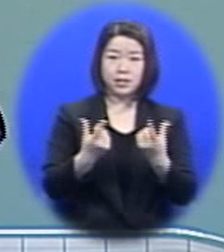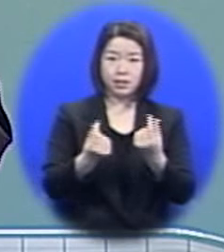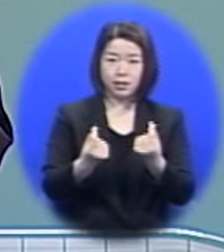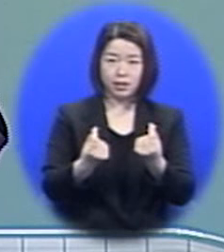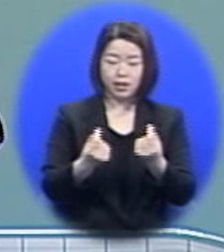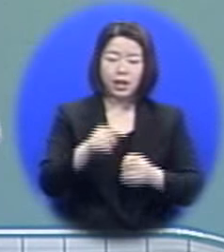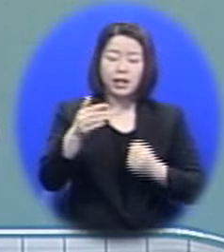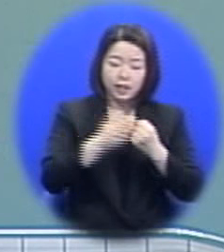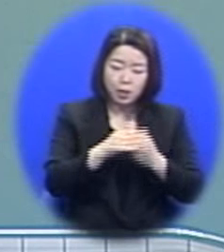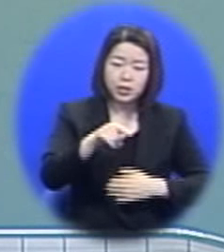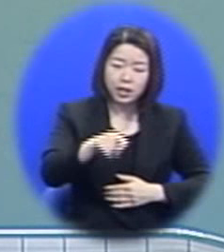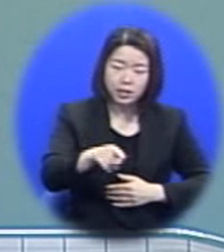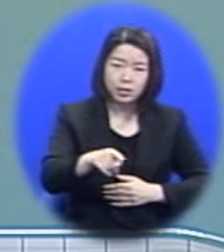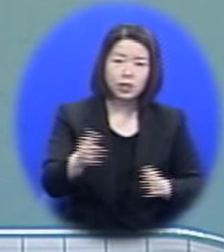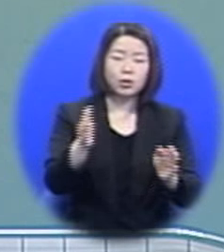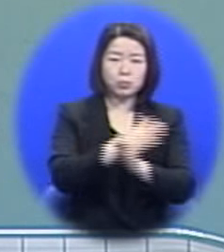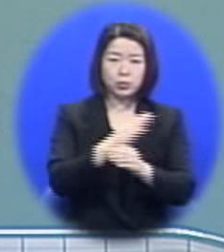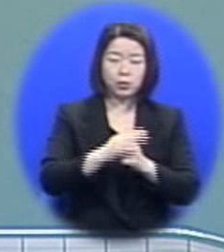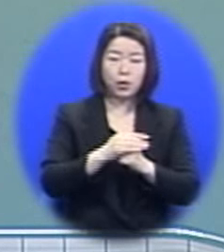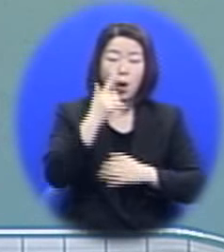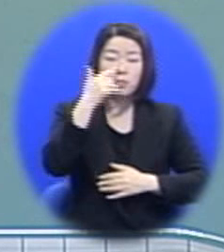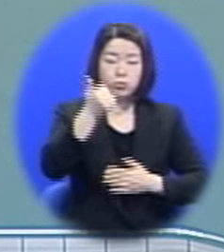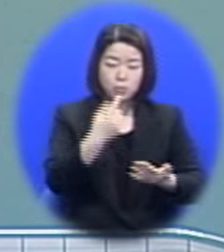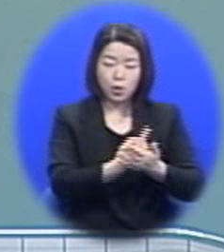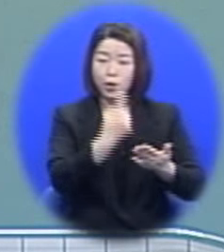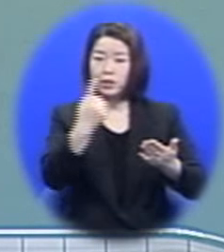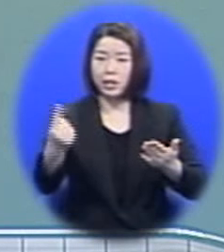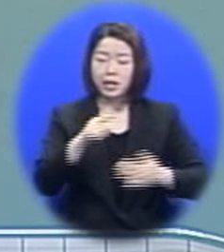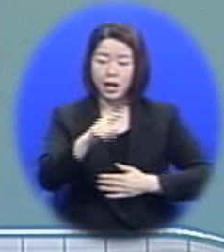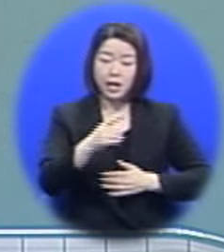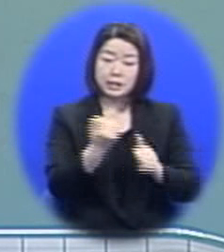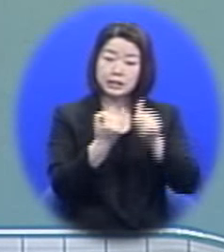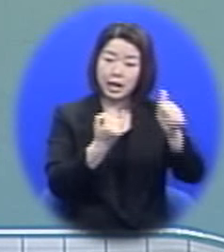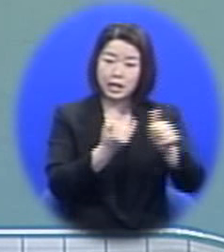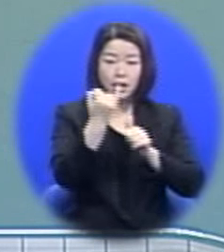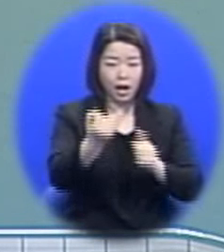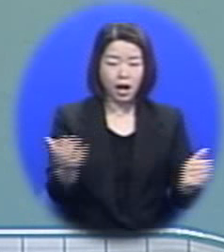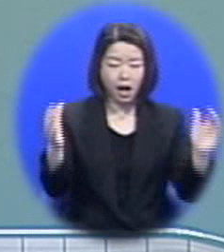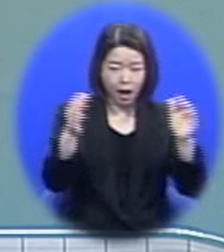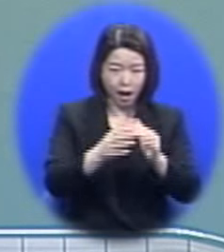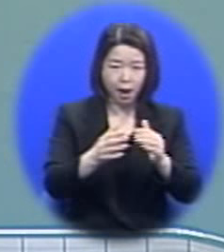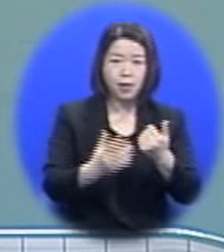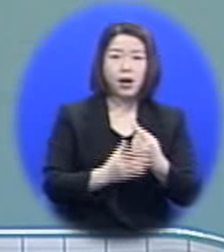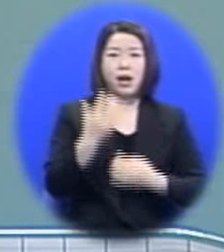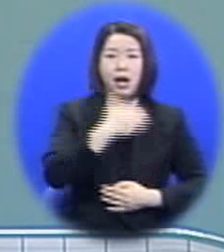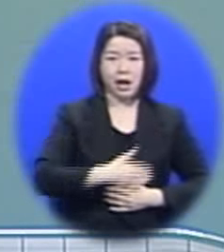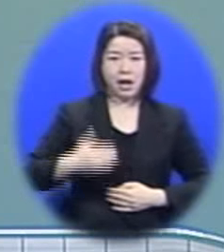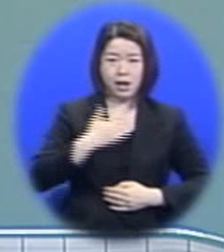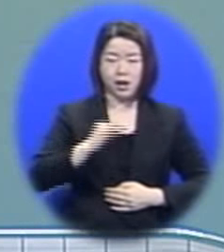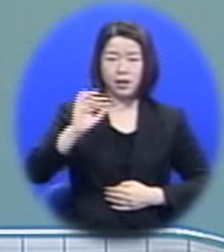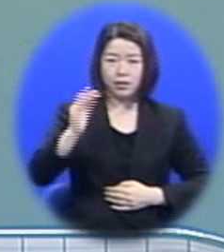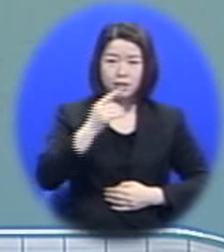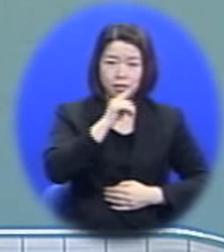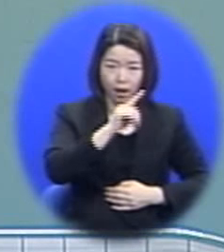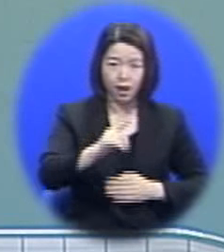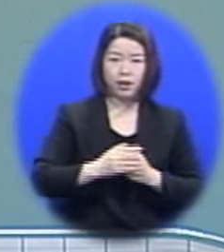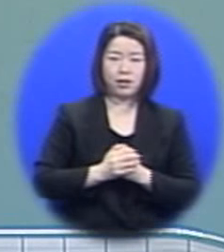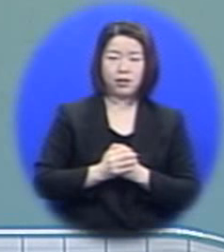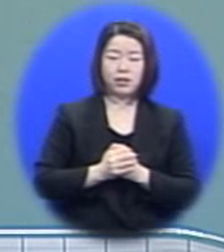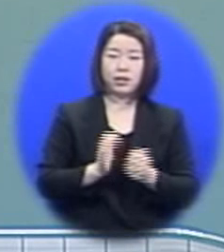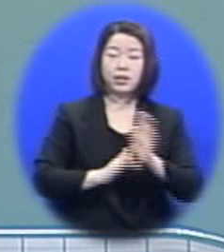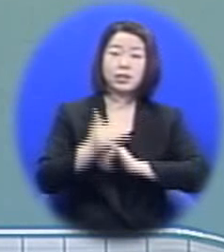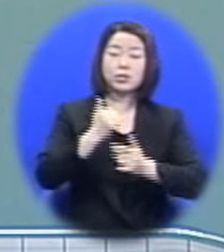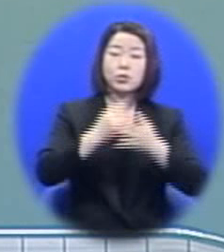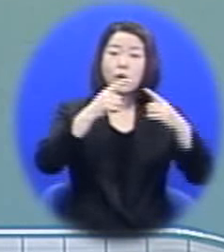사람이 부모를 떠나 그 아내와 합하여 그 둘이 한 육체가 될지니 예수님이 교회를 사랑하시는